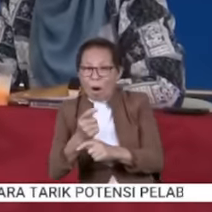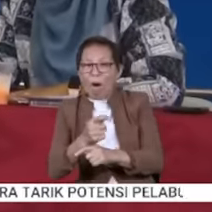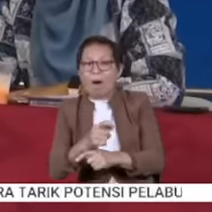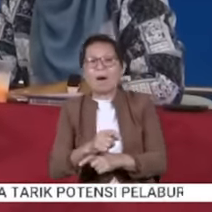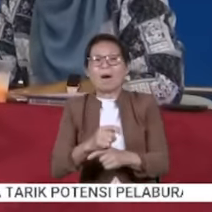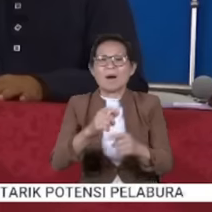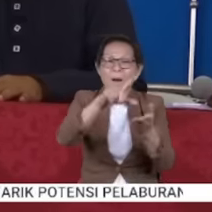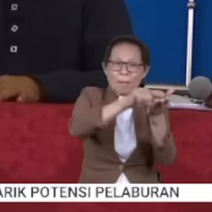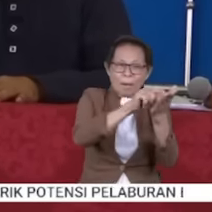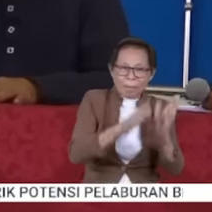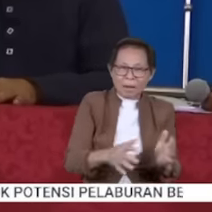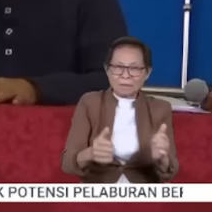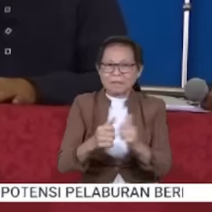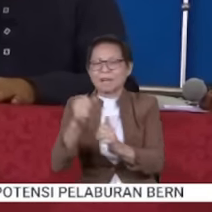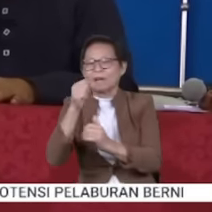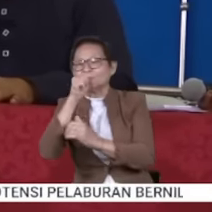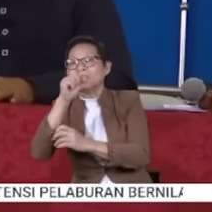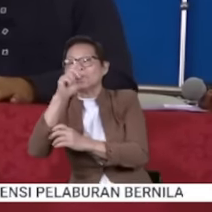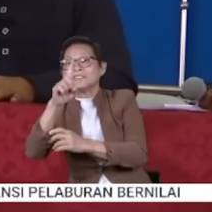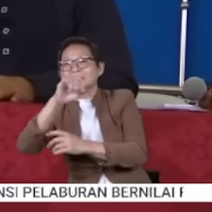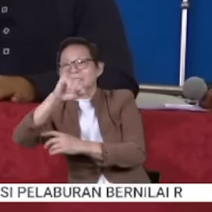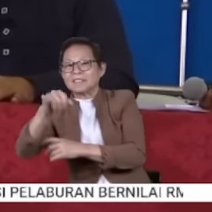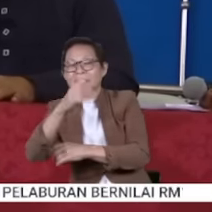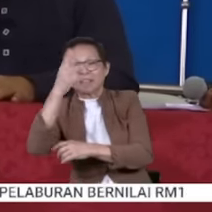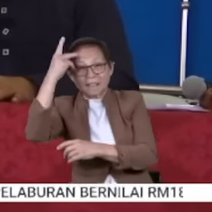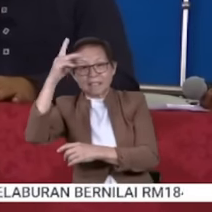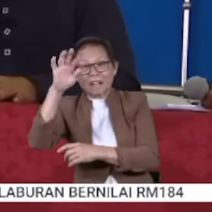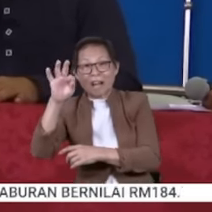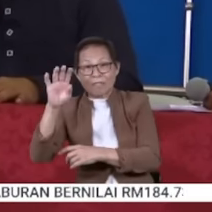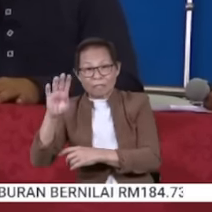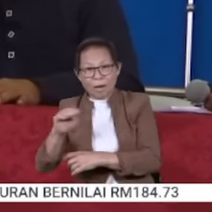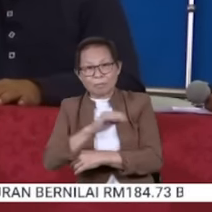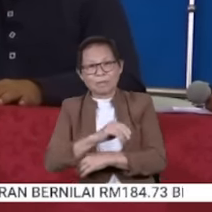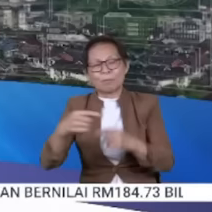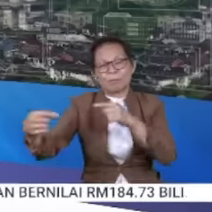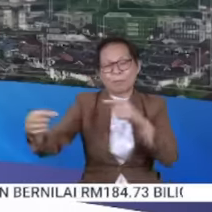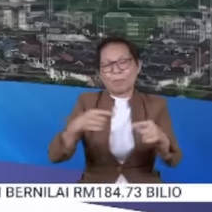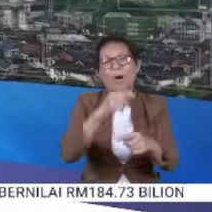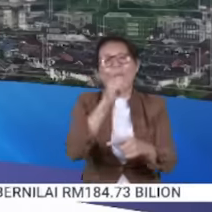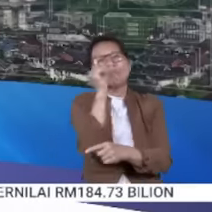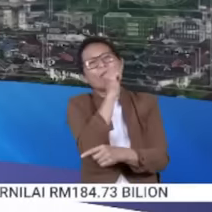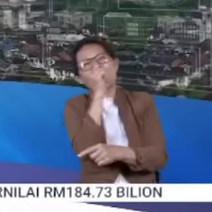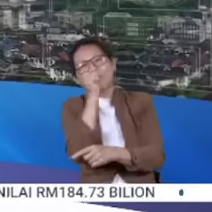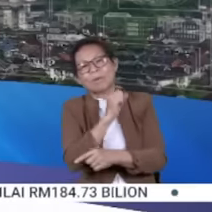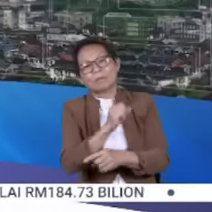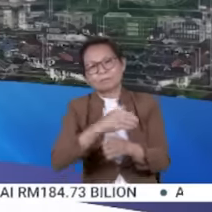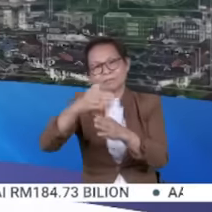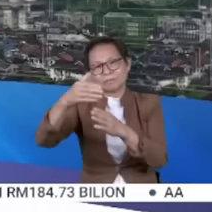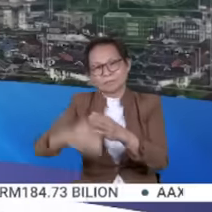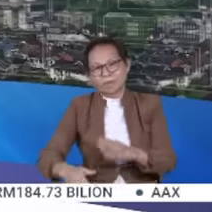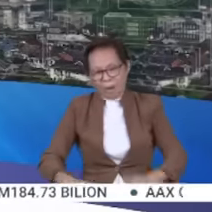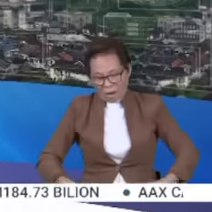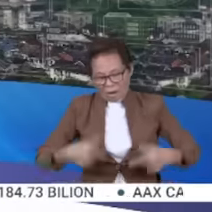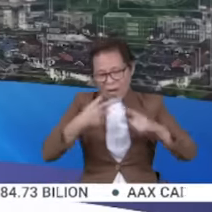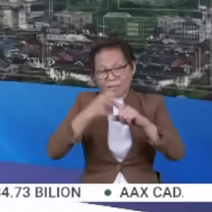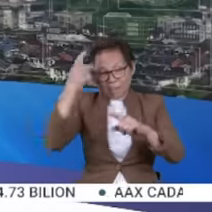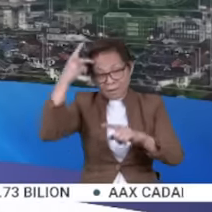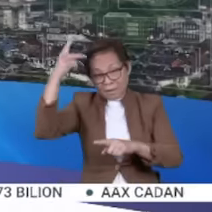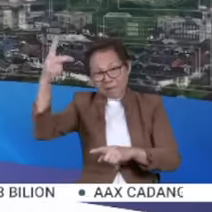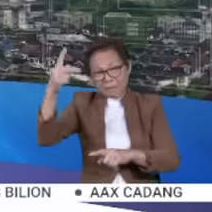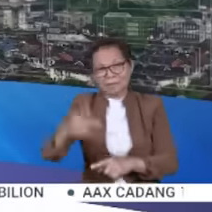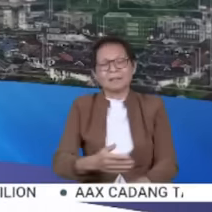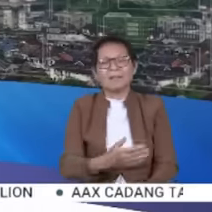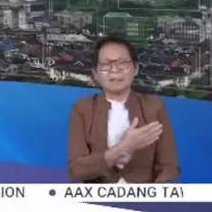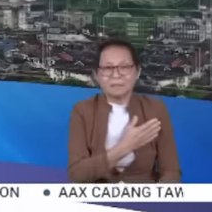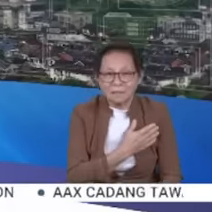antara pengaman media bersama juri Heba Kelantan FM dan pertandingan karaoke langsung dari Kelantan